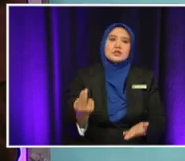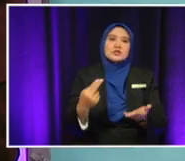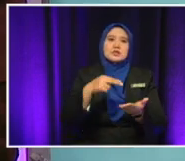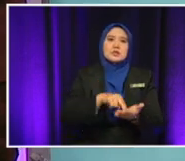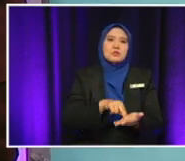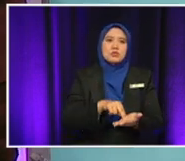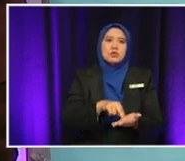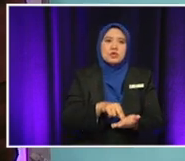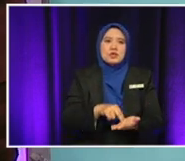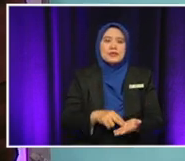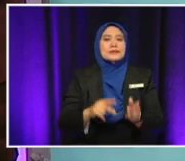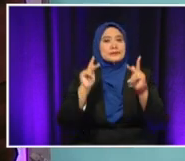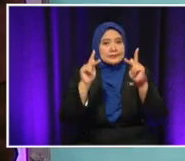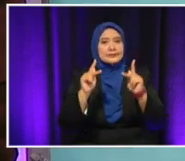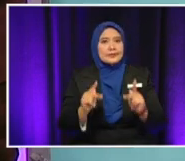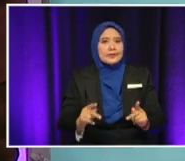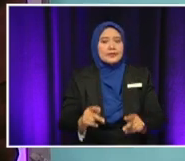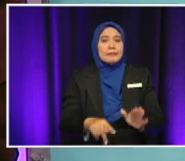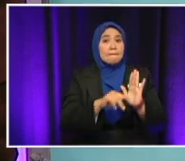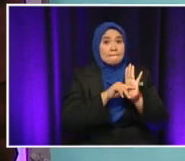kaidah pameran kreatif